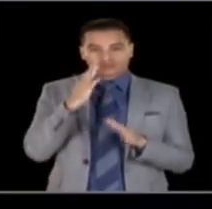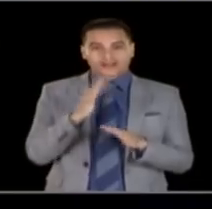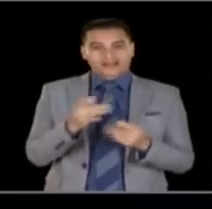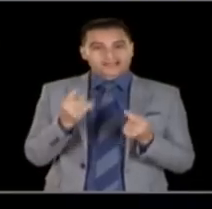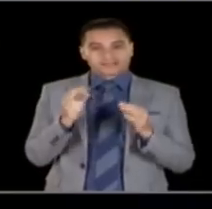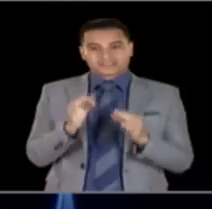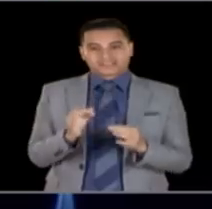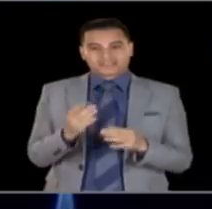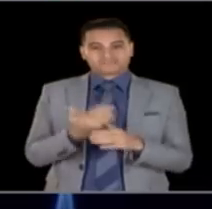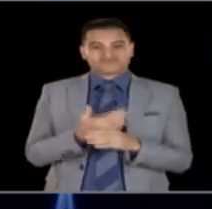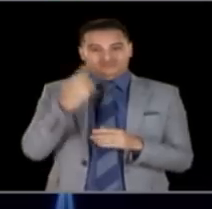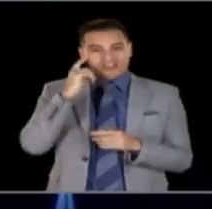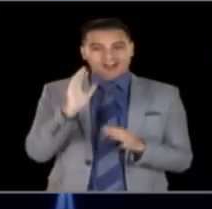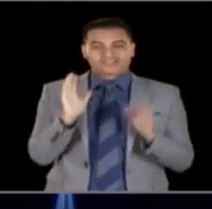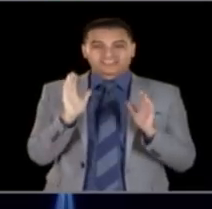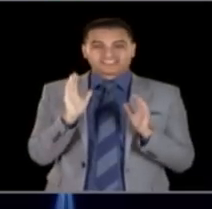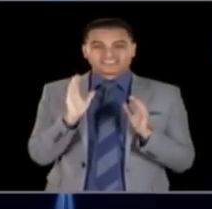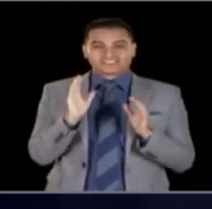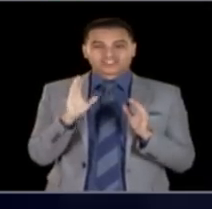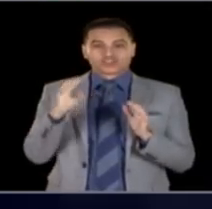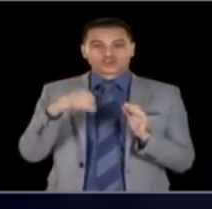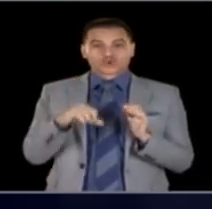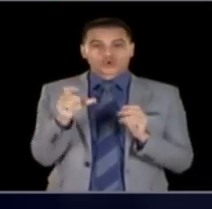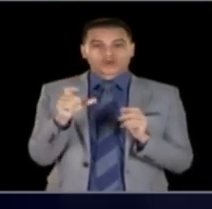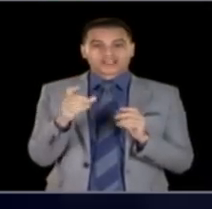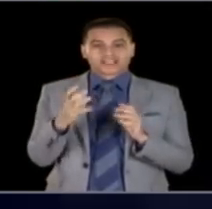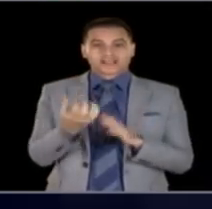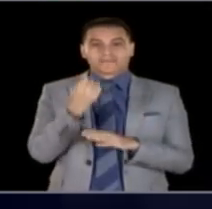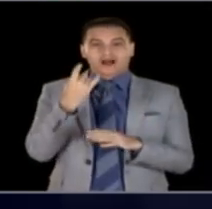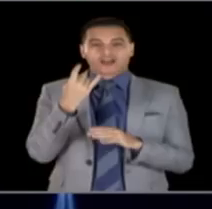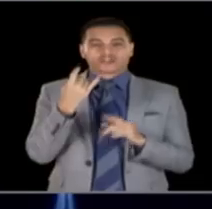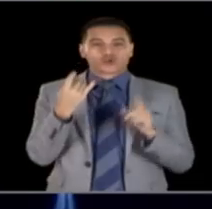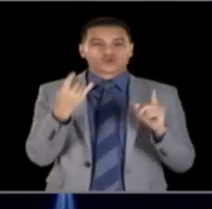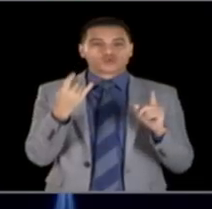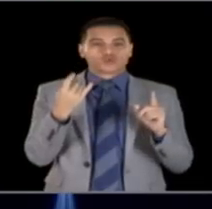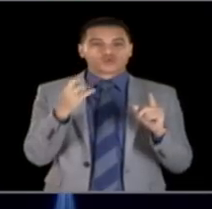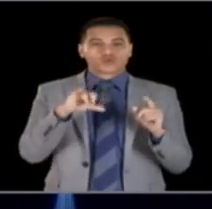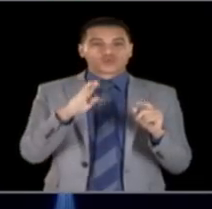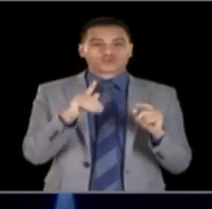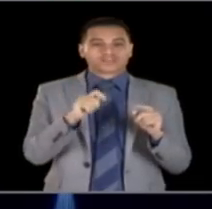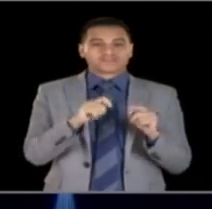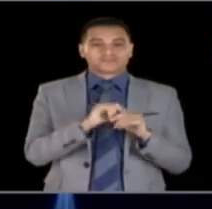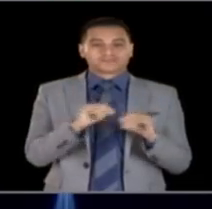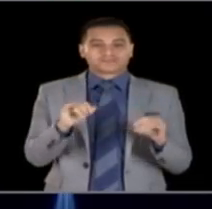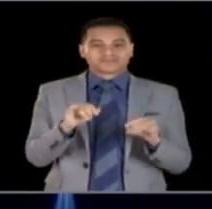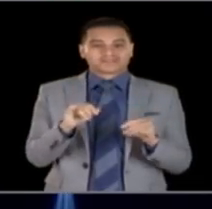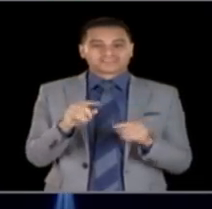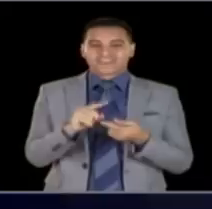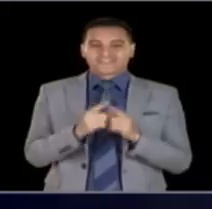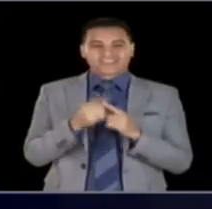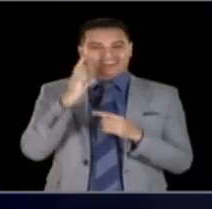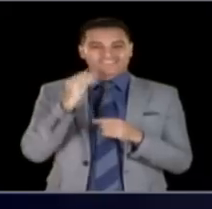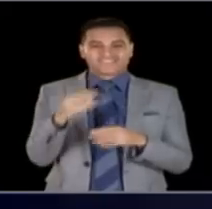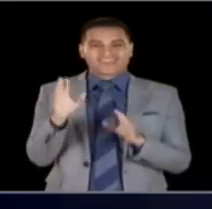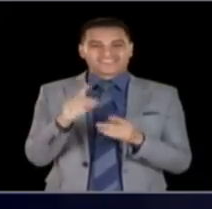عادي، مش عارفة ليه. يعني جون يجيب 10 نقط يجي يوسف يضيعهم؟ فداه ولا يهمك. فداك يا يوسف،